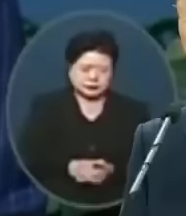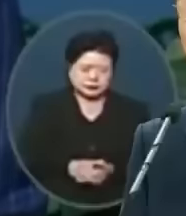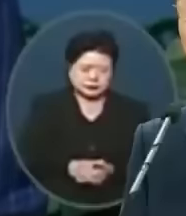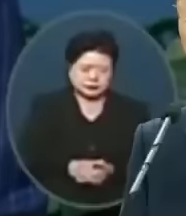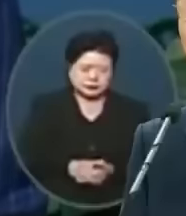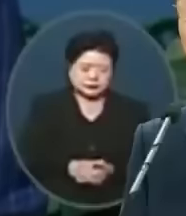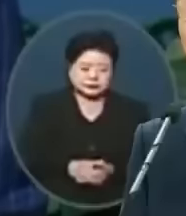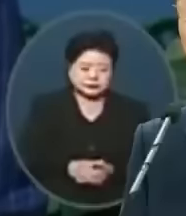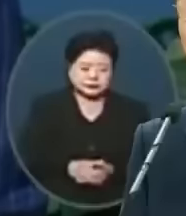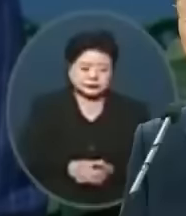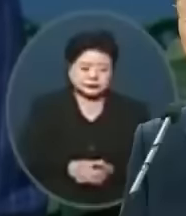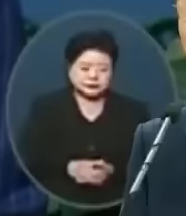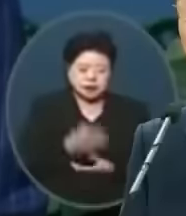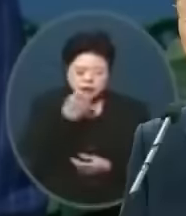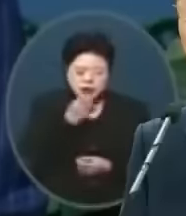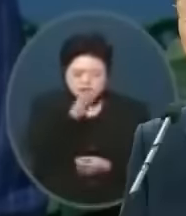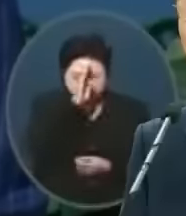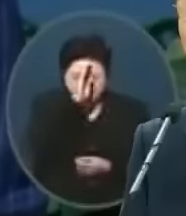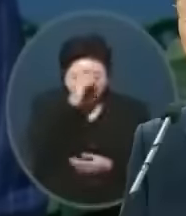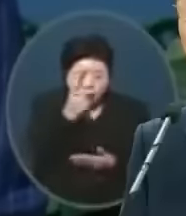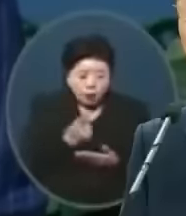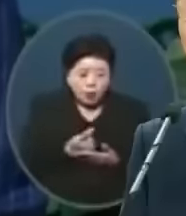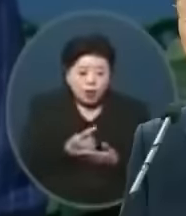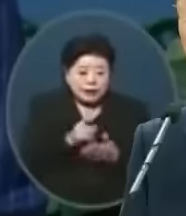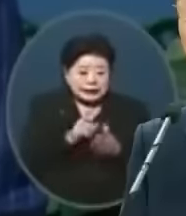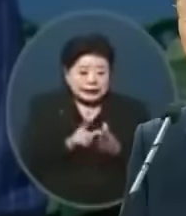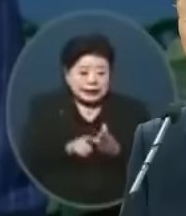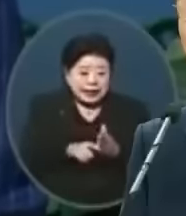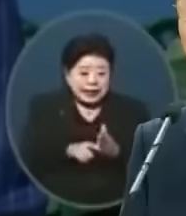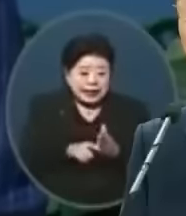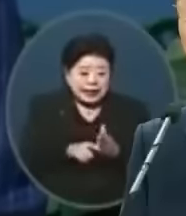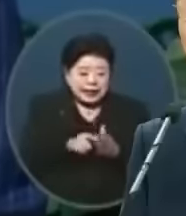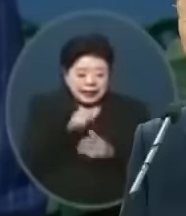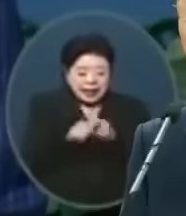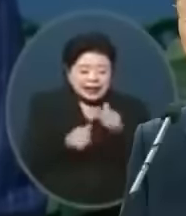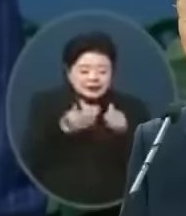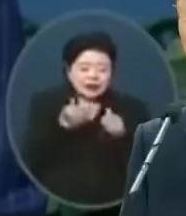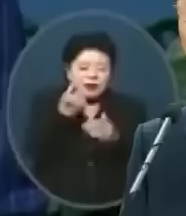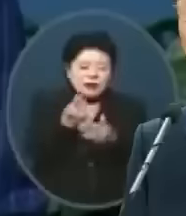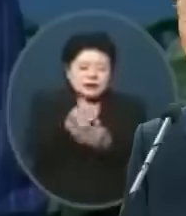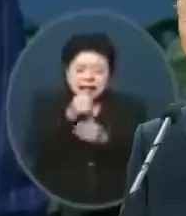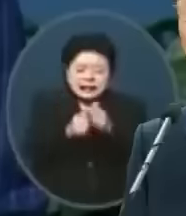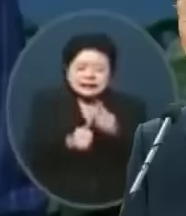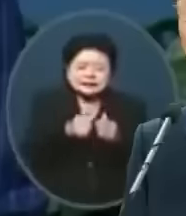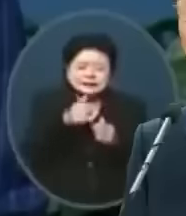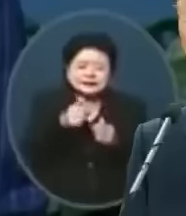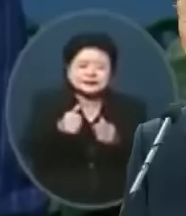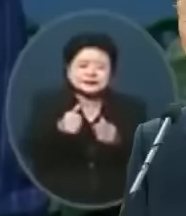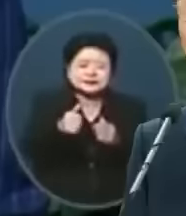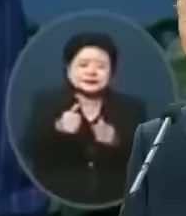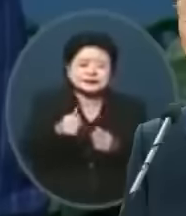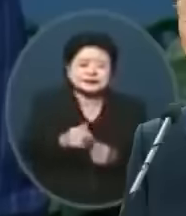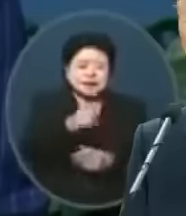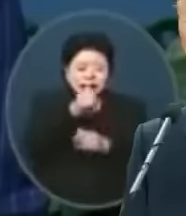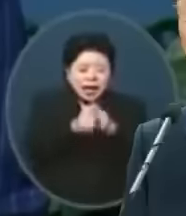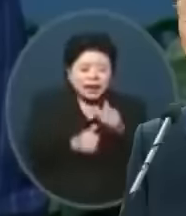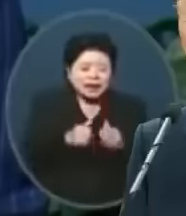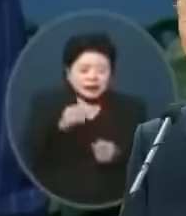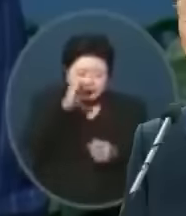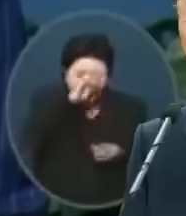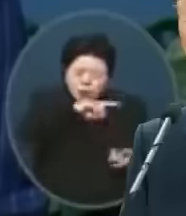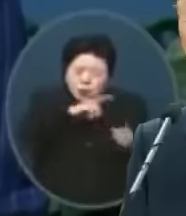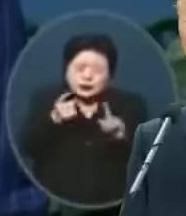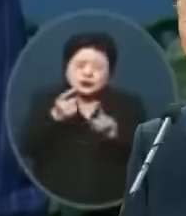그런 우울증이 다가오게 되면 저는 하나님께 나가서 하나님 이거야말로 하나님이 고쳐주지